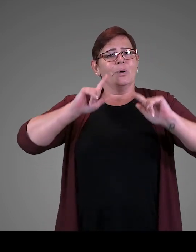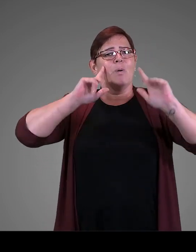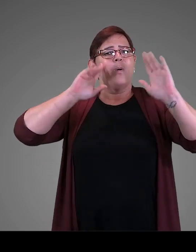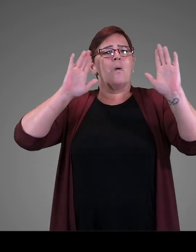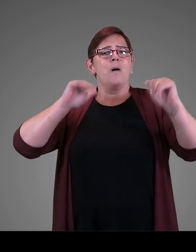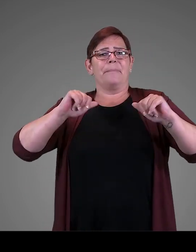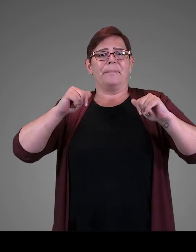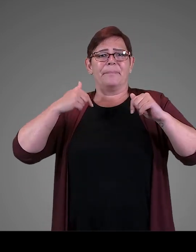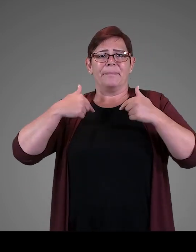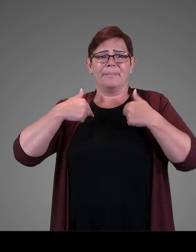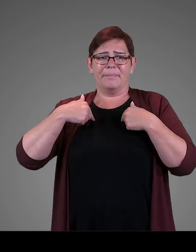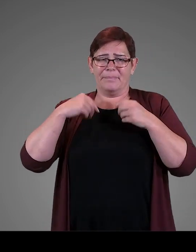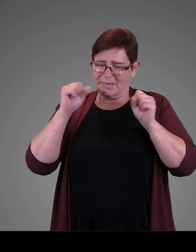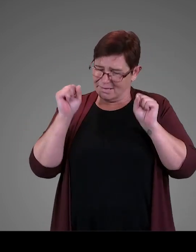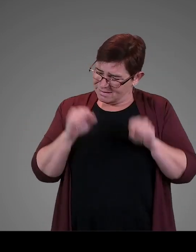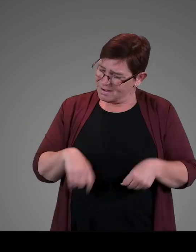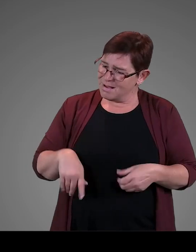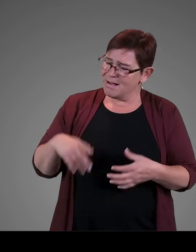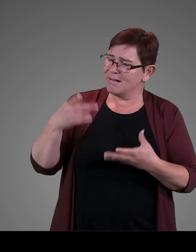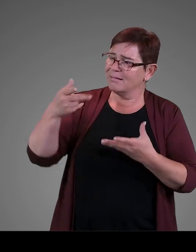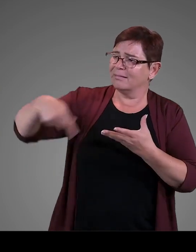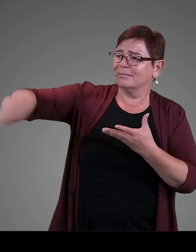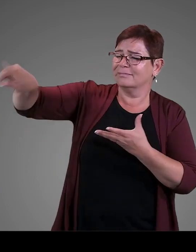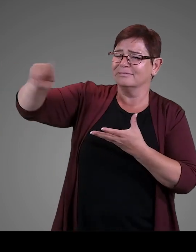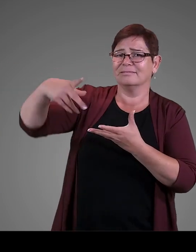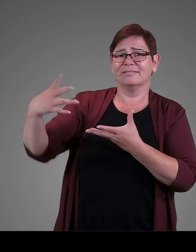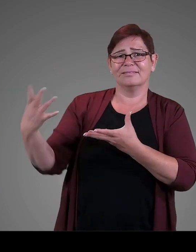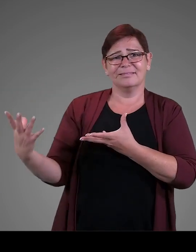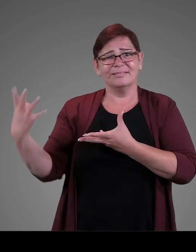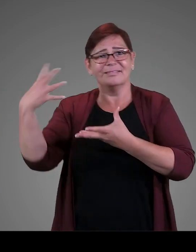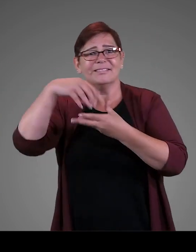les intégrer, pas les intégrer, les avoir avec nous